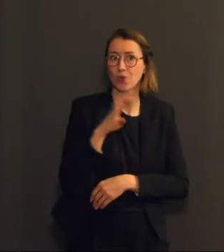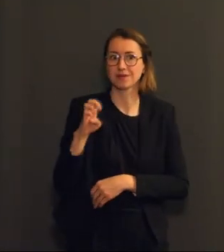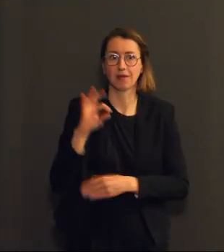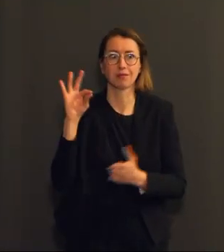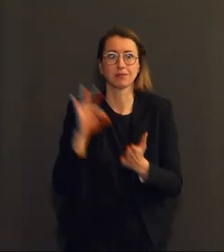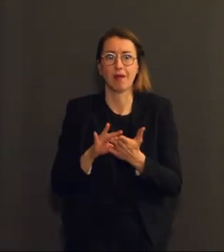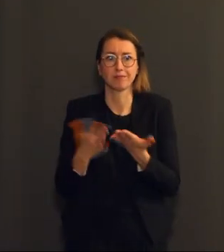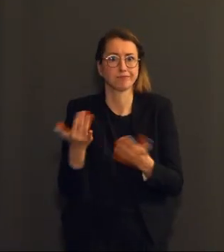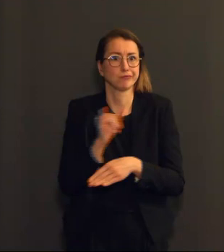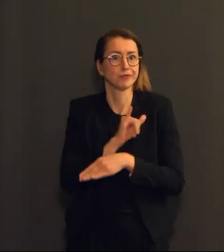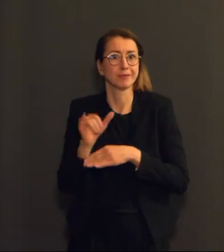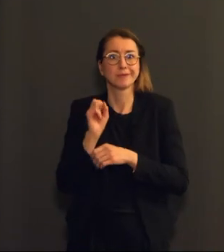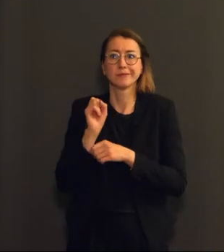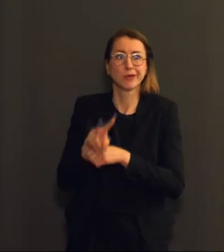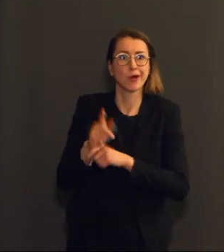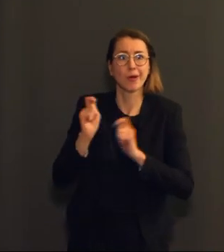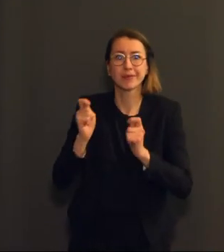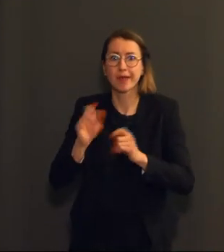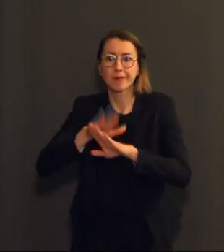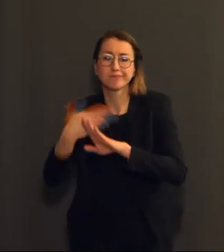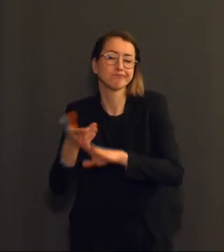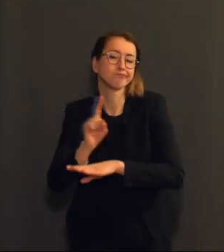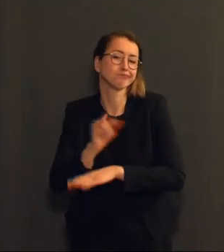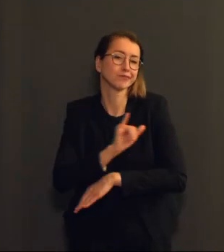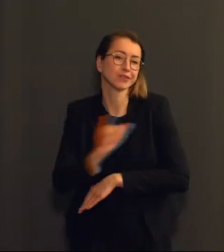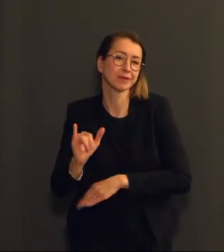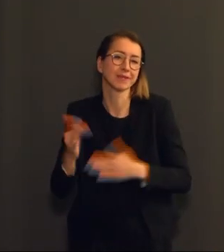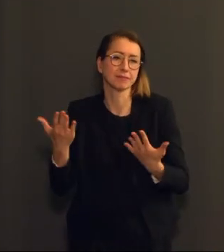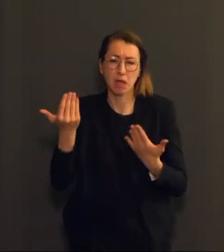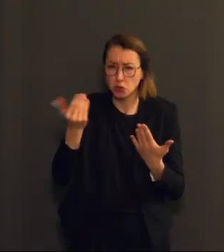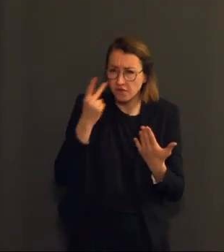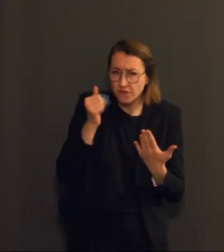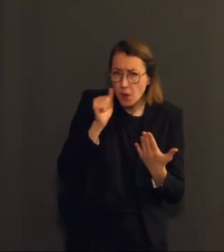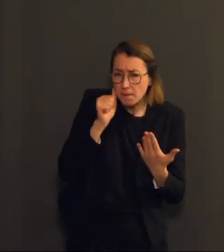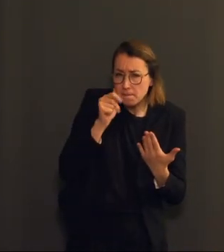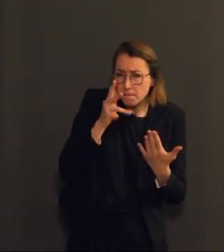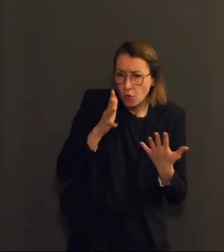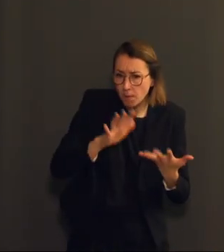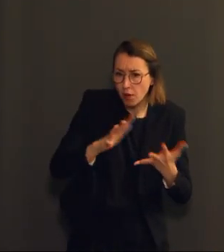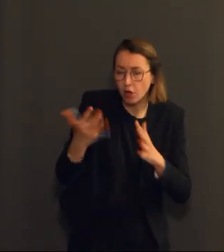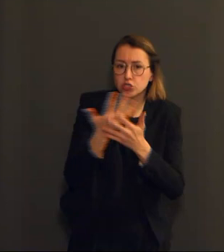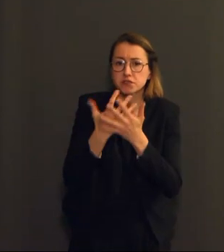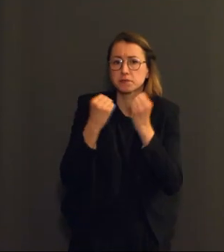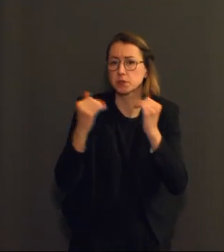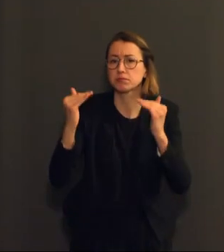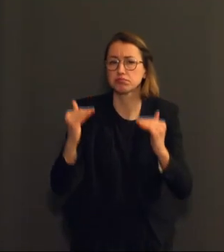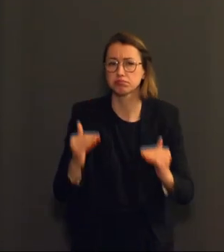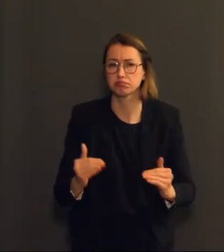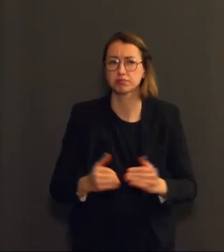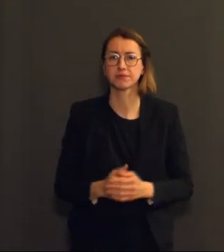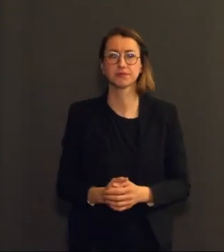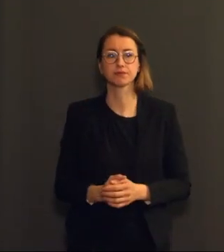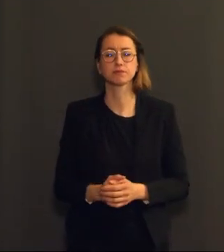que ça diminue un petit peu, mais sans doute seulement un petit peu. Au niveau des décès, nous déplorons toujours actuellement en